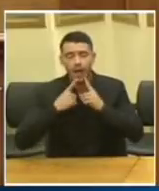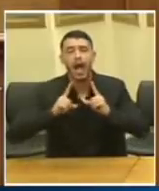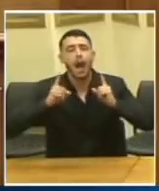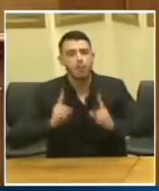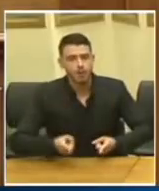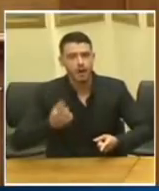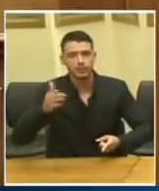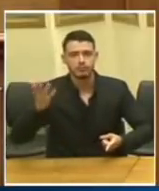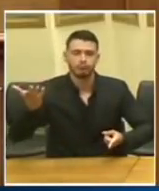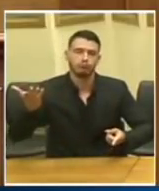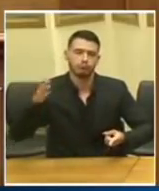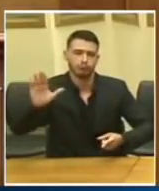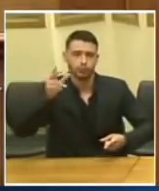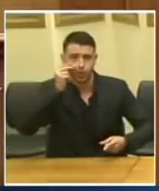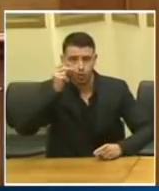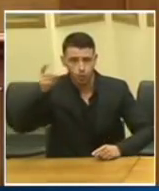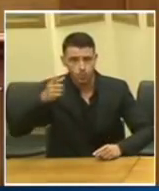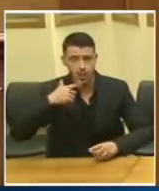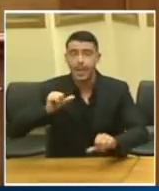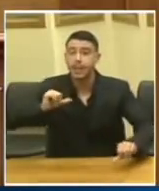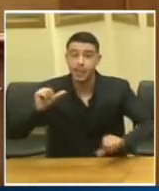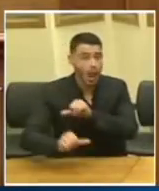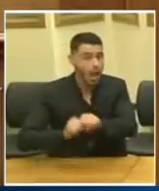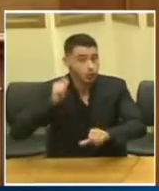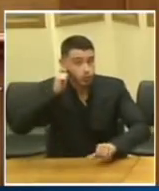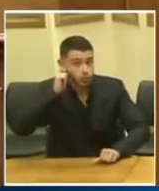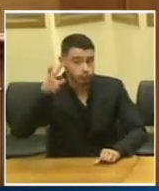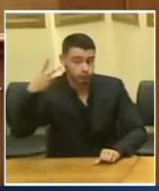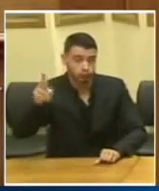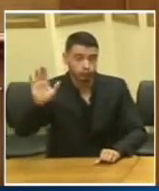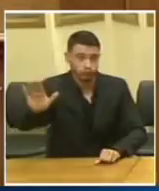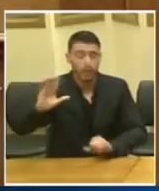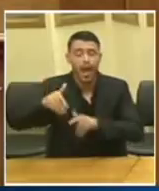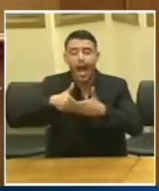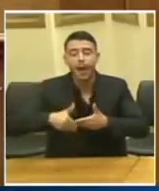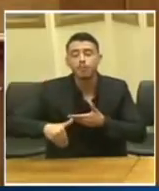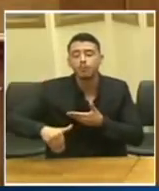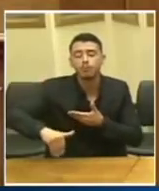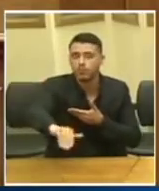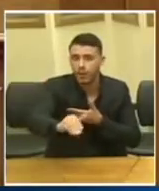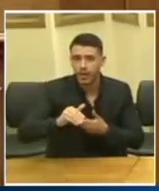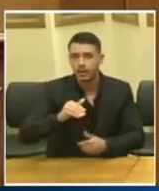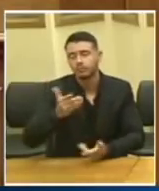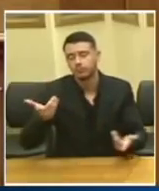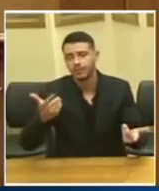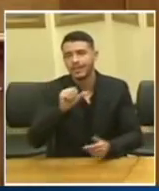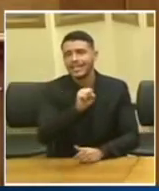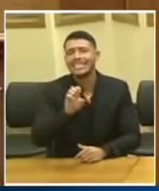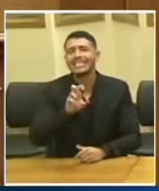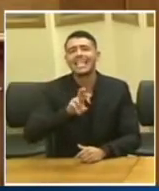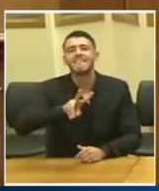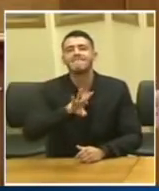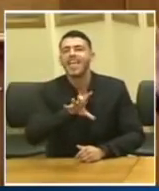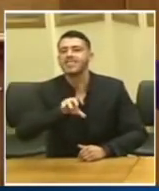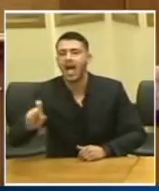να αλλάξουν το όνομά τους. Από εδώ και στο εξής θα λέγονται Σεβέρνα Μακεδόνικα, που στα ελληνικά,